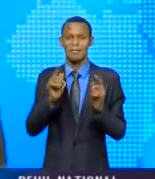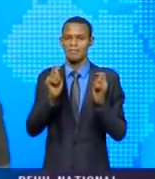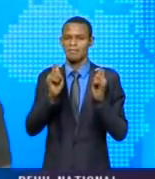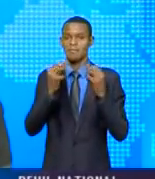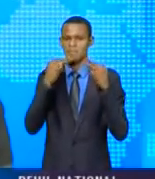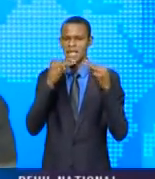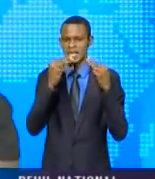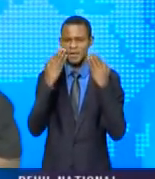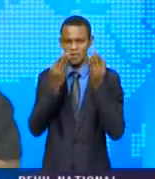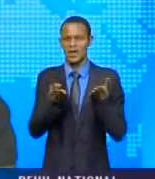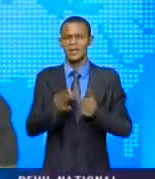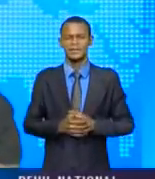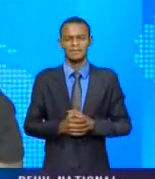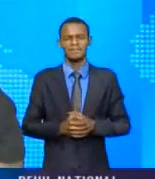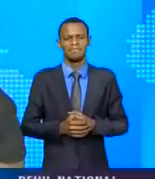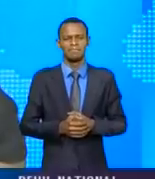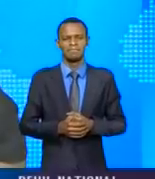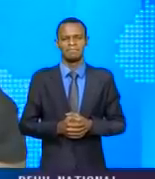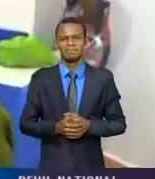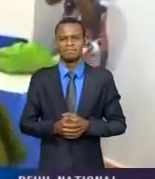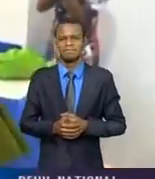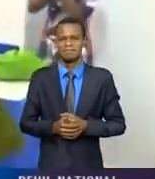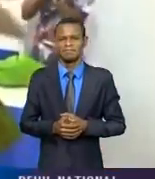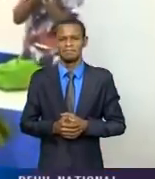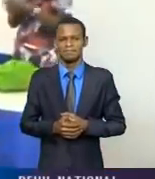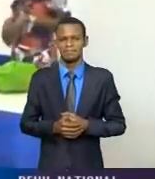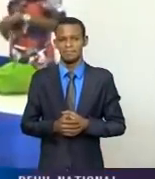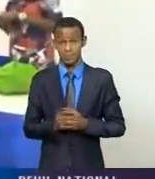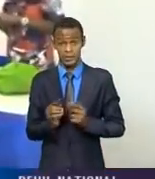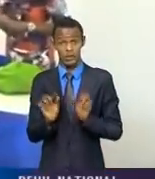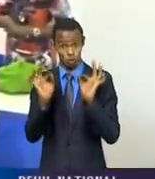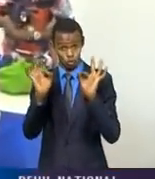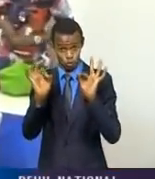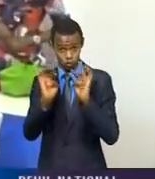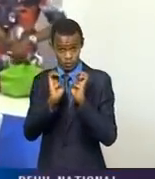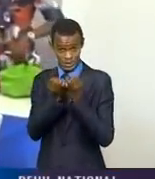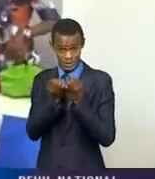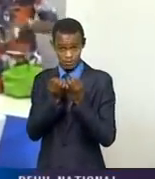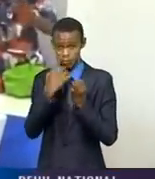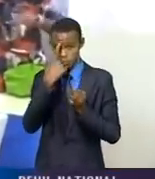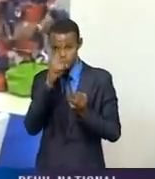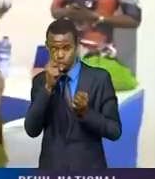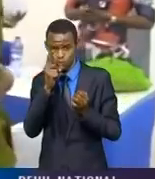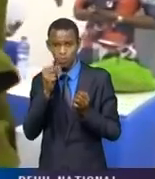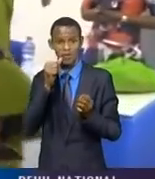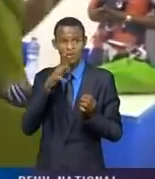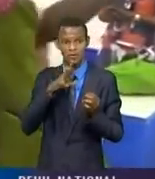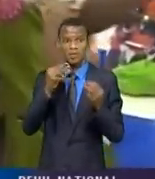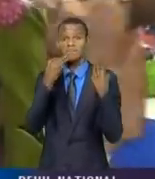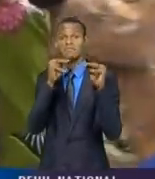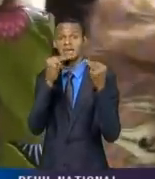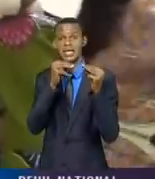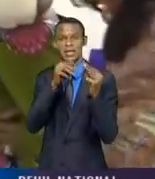embellir cette nouvelle équipe dirigeante de l'union congolaise des femmes des médias composé des trois femmes